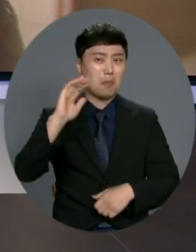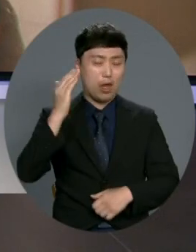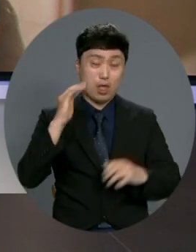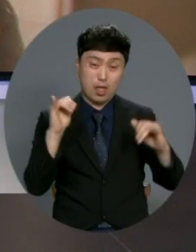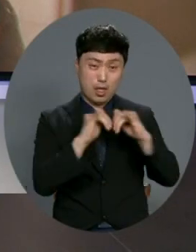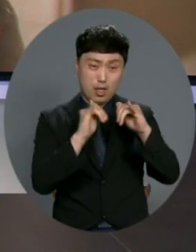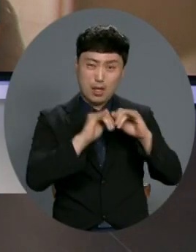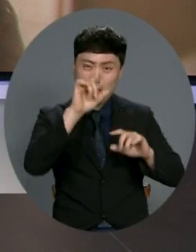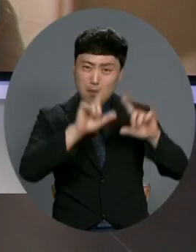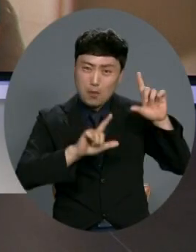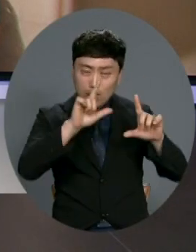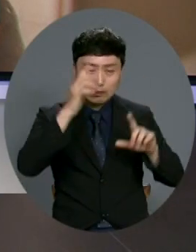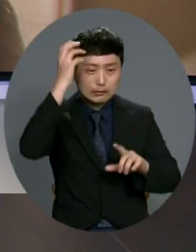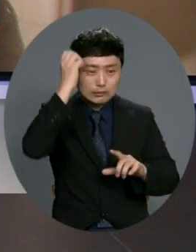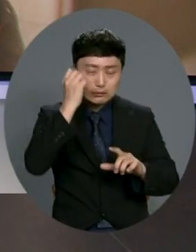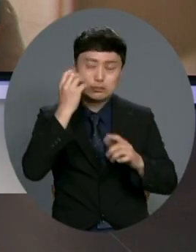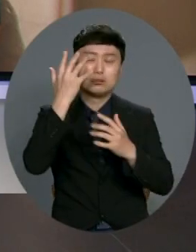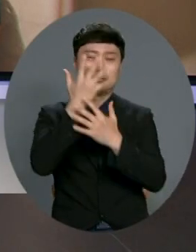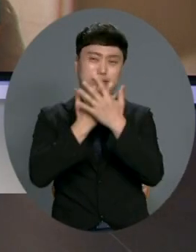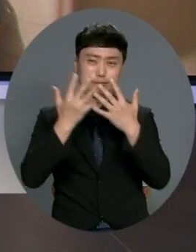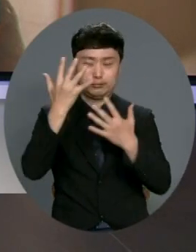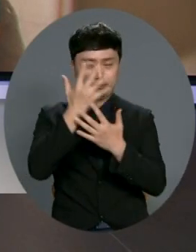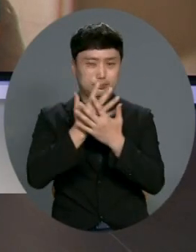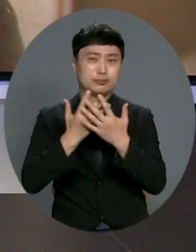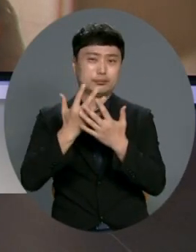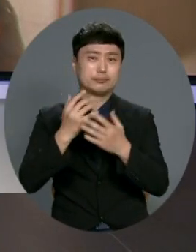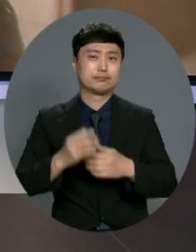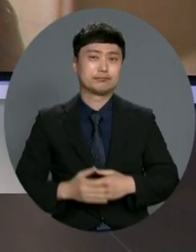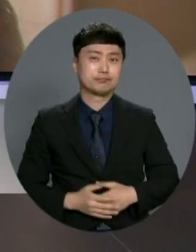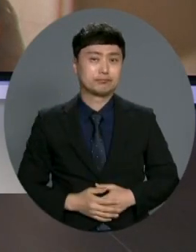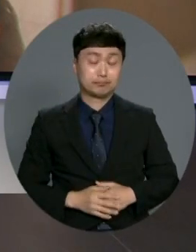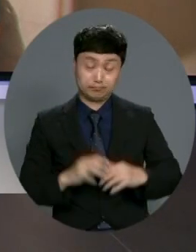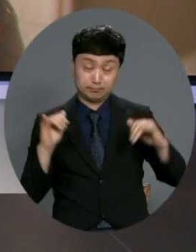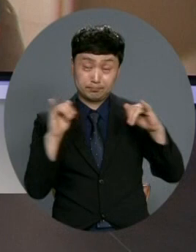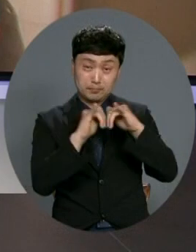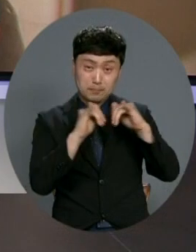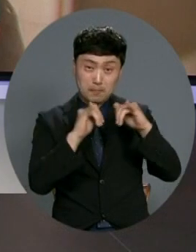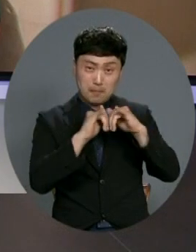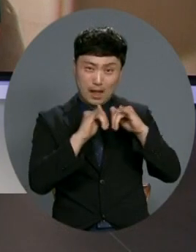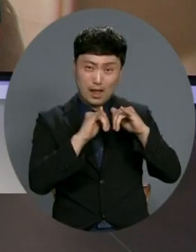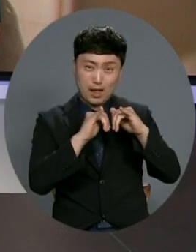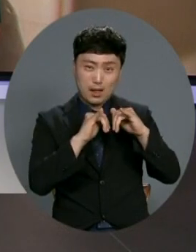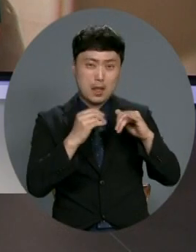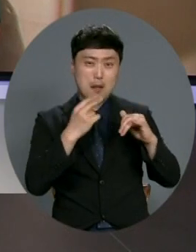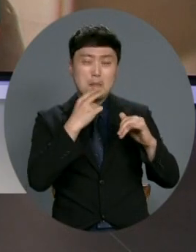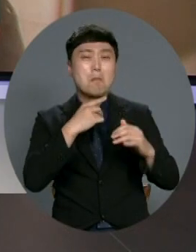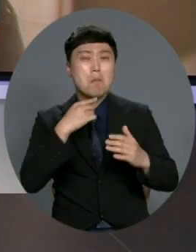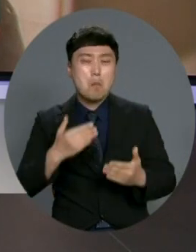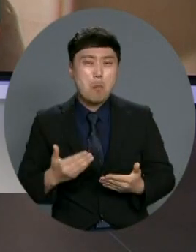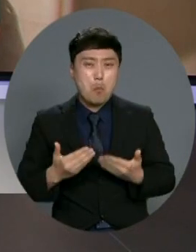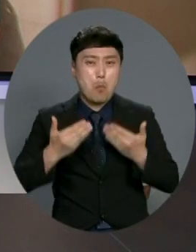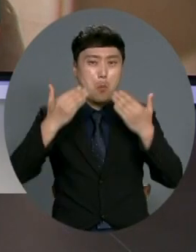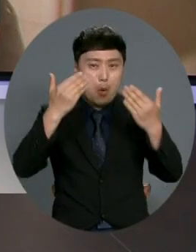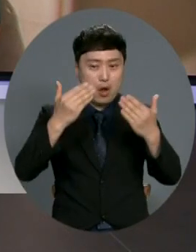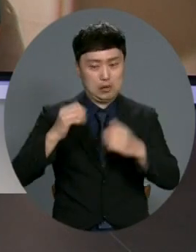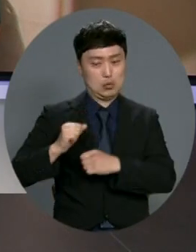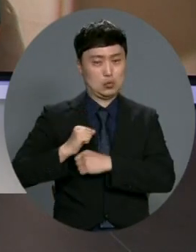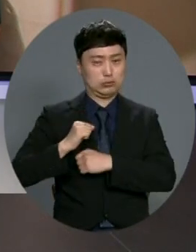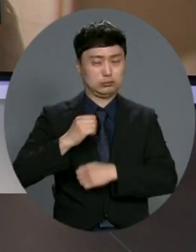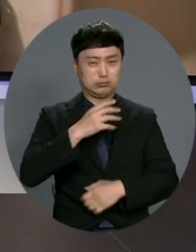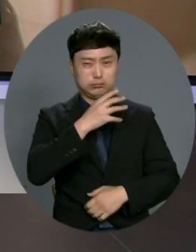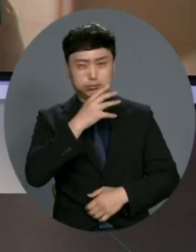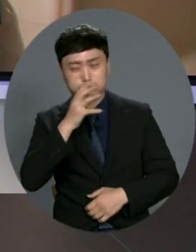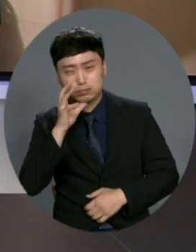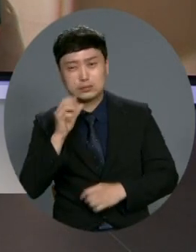참상도 기억 속에서 점점 희미해지고 있는데요. 최일선 전투에서 목숨 걸고 싸웠던 참전 용사는 두 번